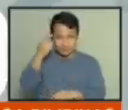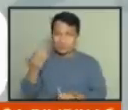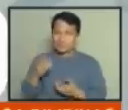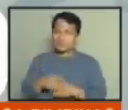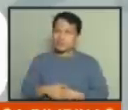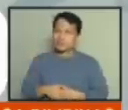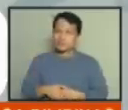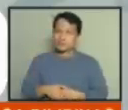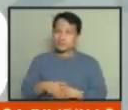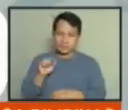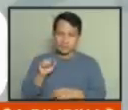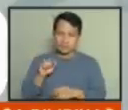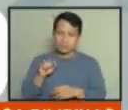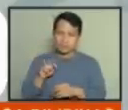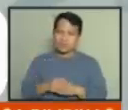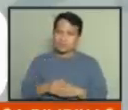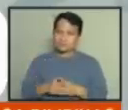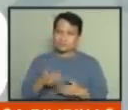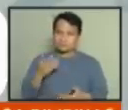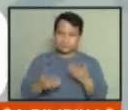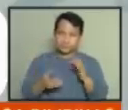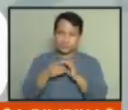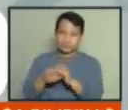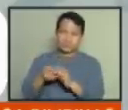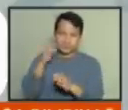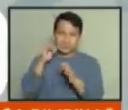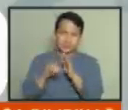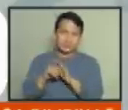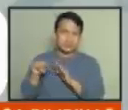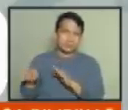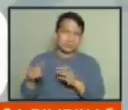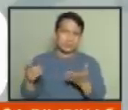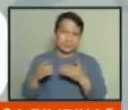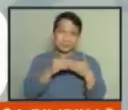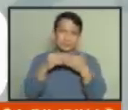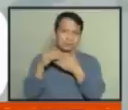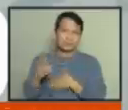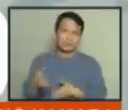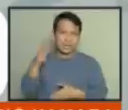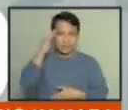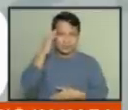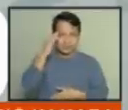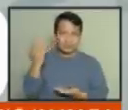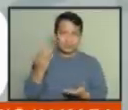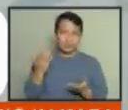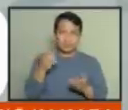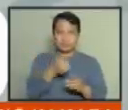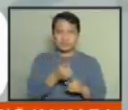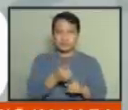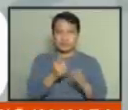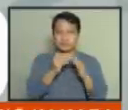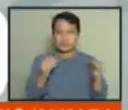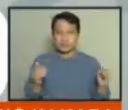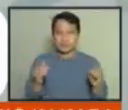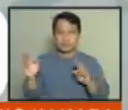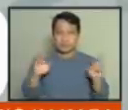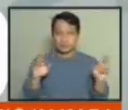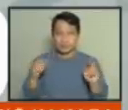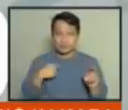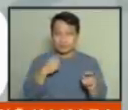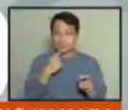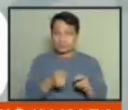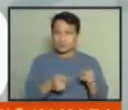ay pumasok sa isang sorority at identified niya na po yung leader at alam niya kung saan nakatira na kung saan ang dami rin po